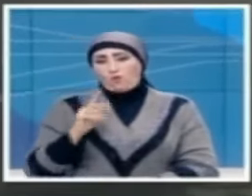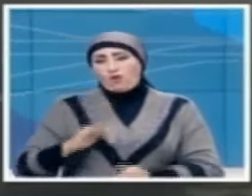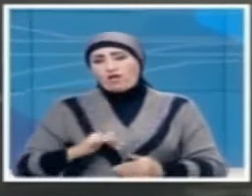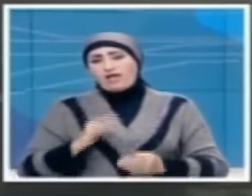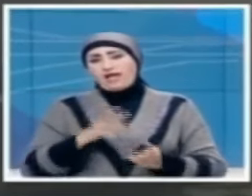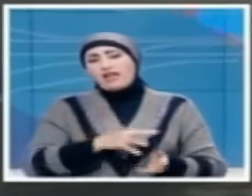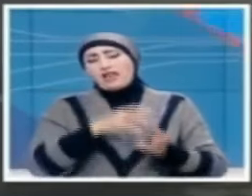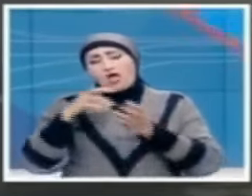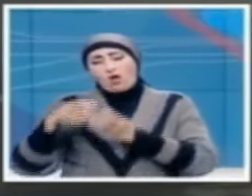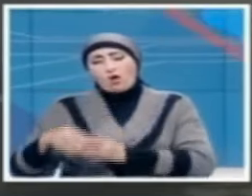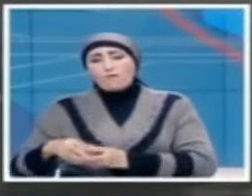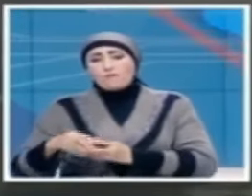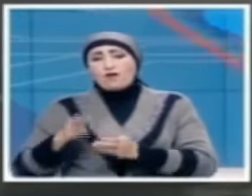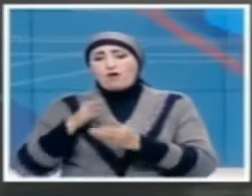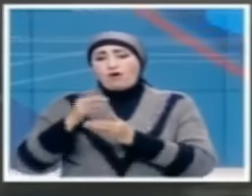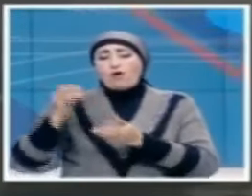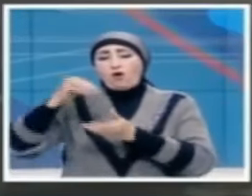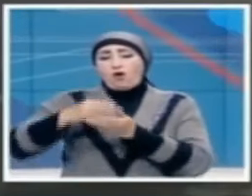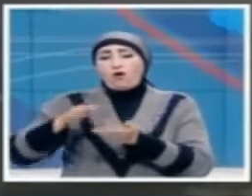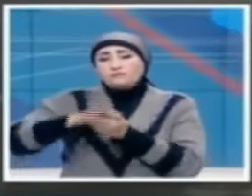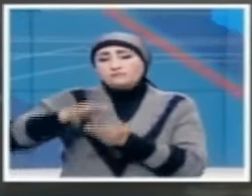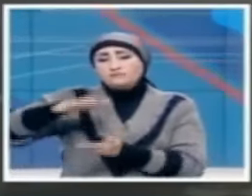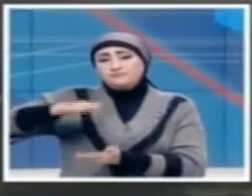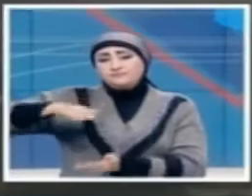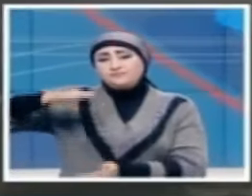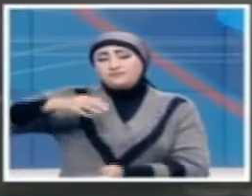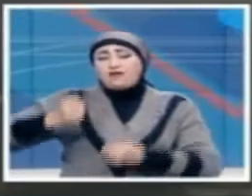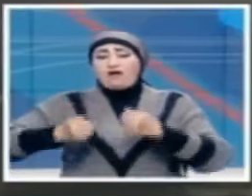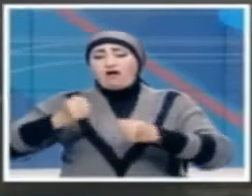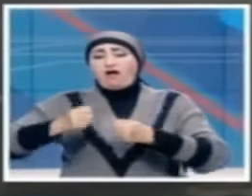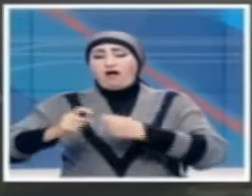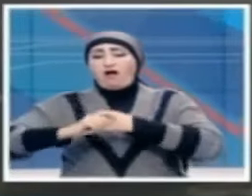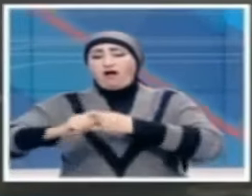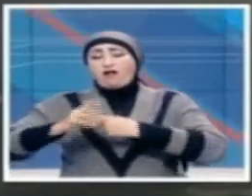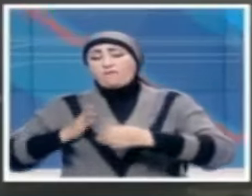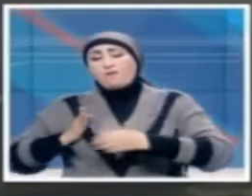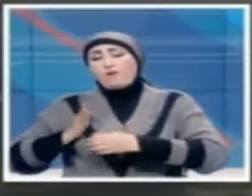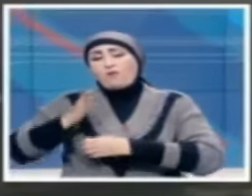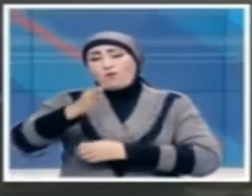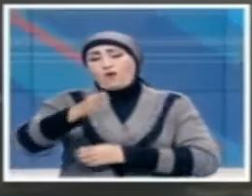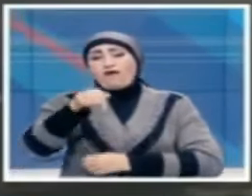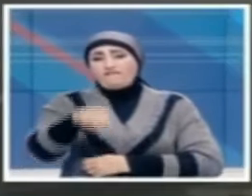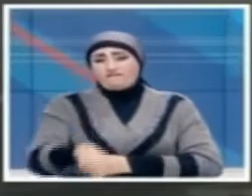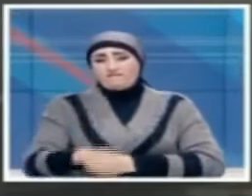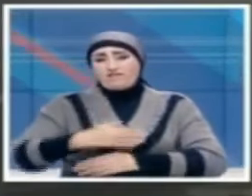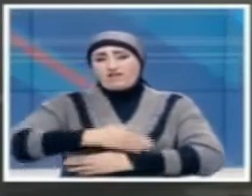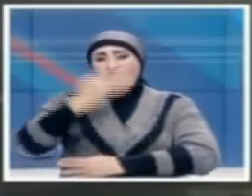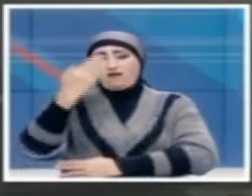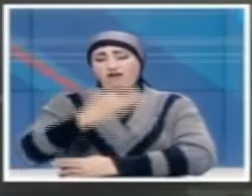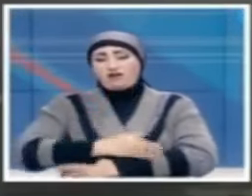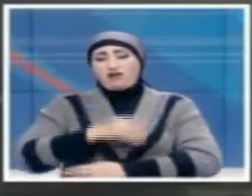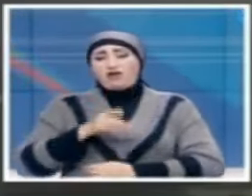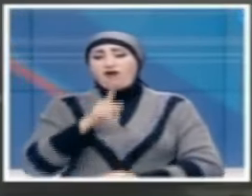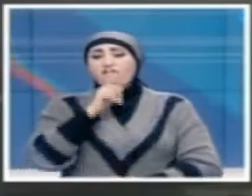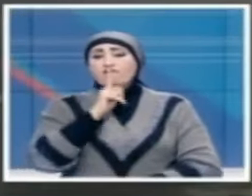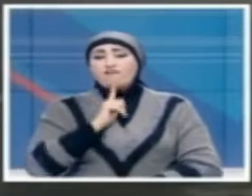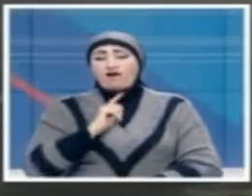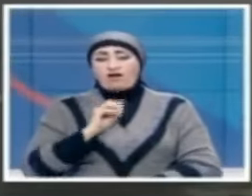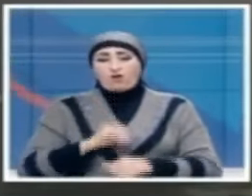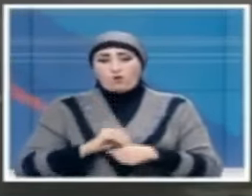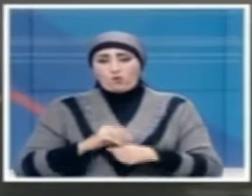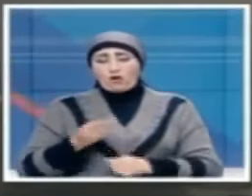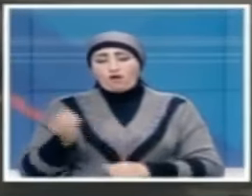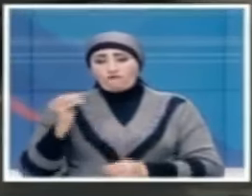لترتيب وتنسيق مثل هذه المساعدات وإرسالها إلى قطاع غزة عبر معبر رفح. أيضا دائما